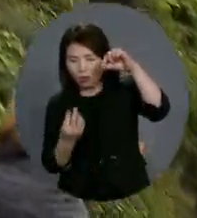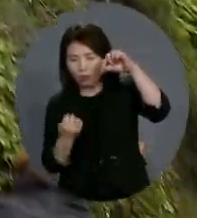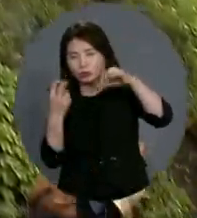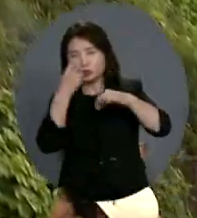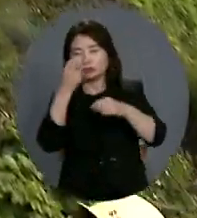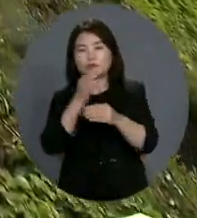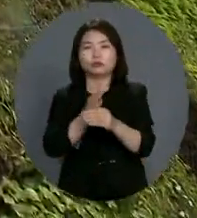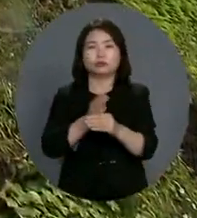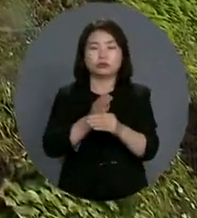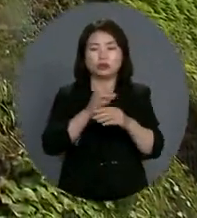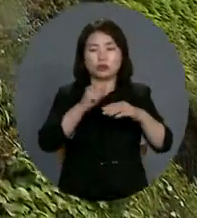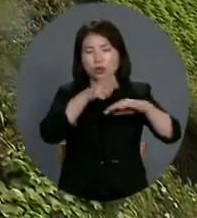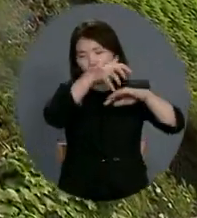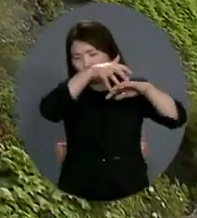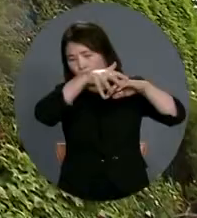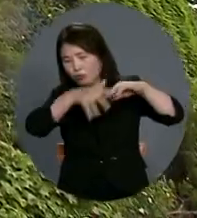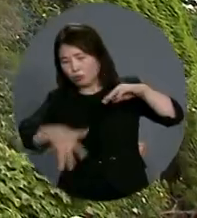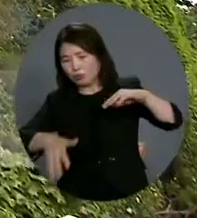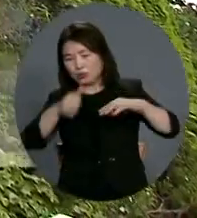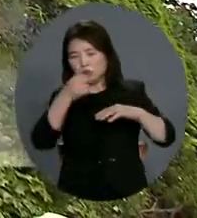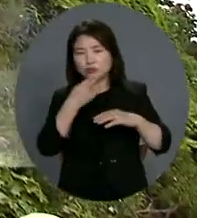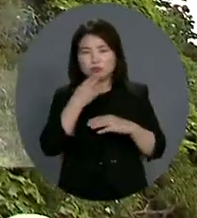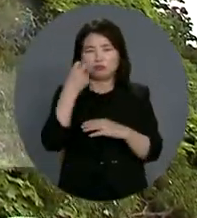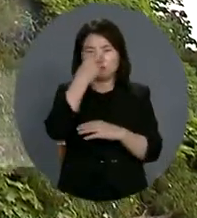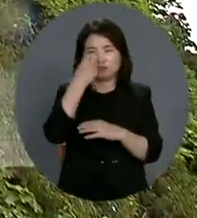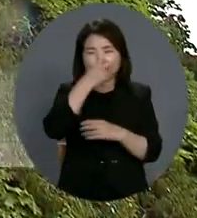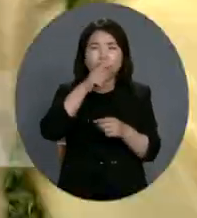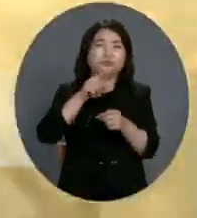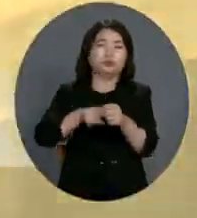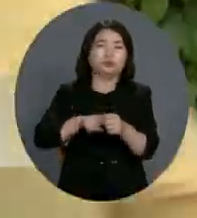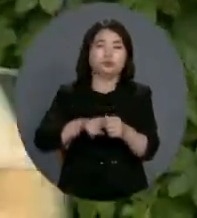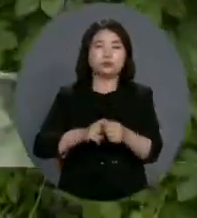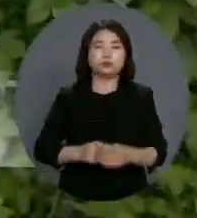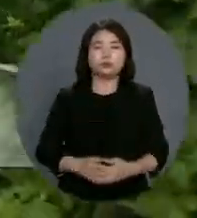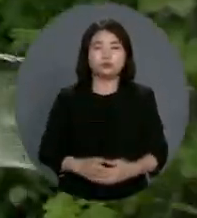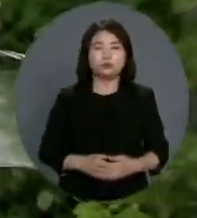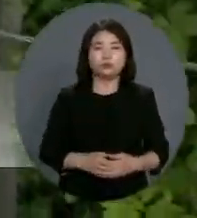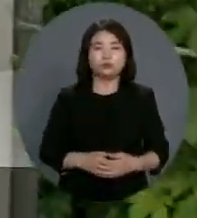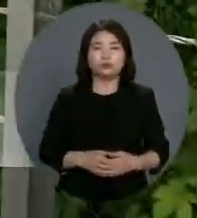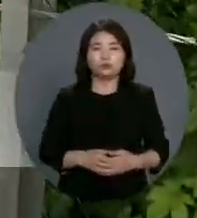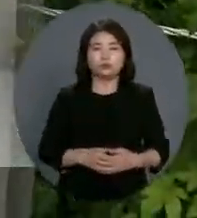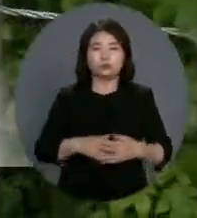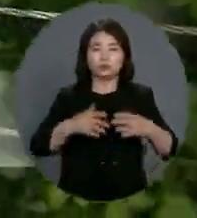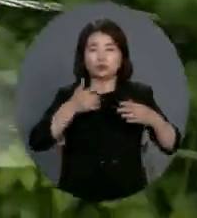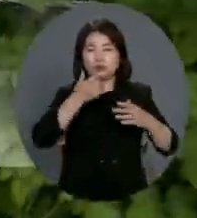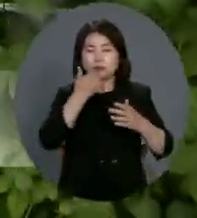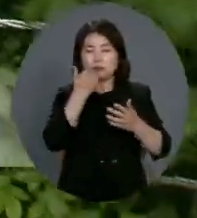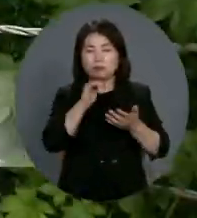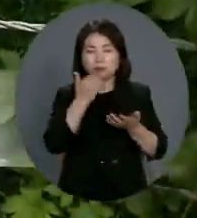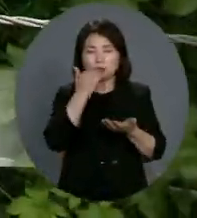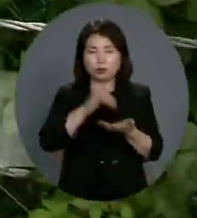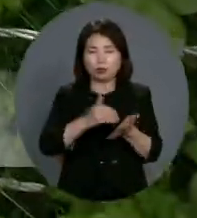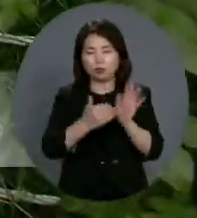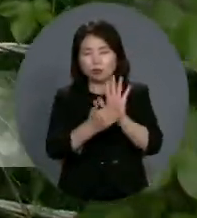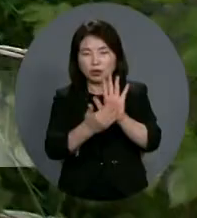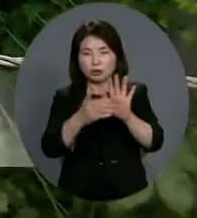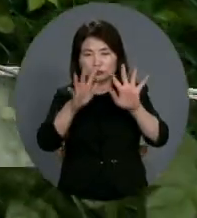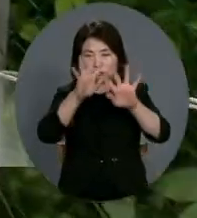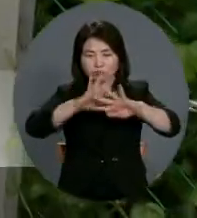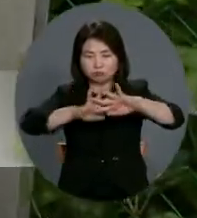측정합니다. 토사가 흘러내리지는 않는지를 점검하기 위해서입니다. 낙석 방지책이 느슨하진